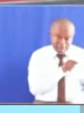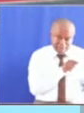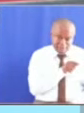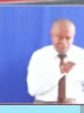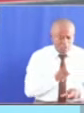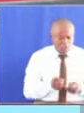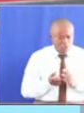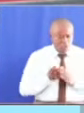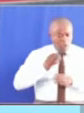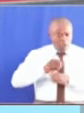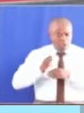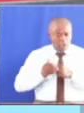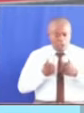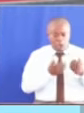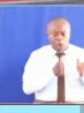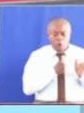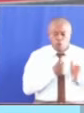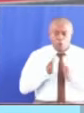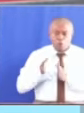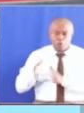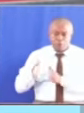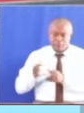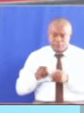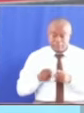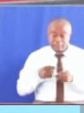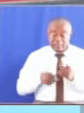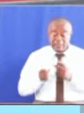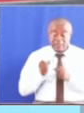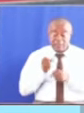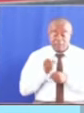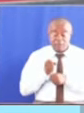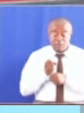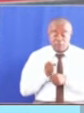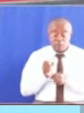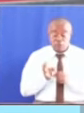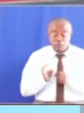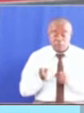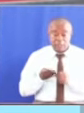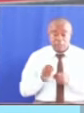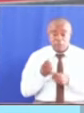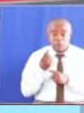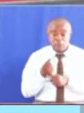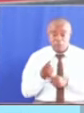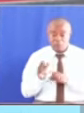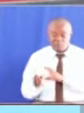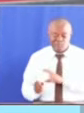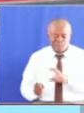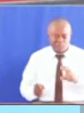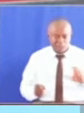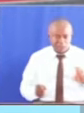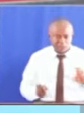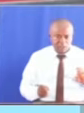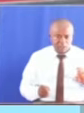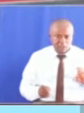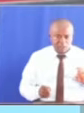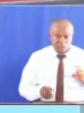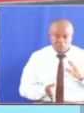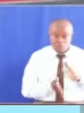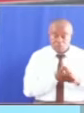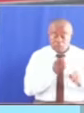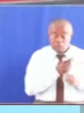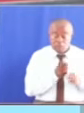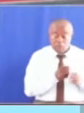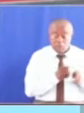kujenga wodi, na kwa bajeti hii tumetenga bilioni 1 ambayo itaenda kuanza ujenzi wa wodi za wagonjwa